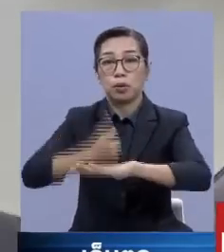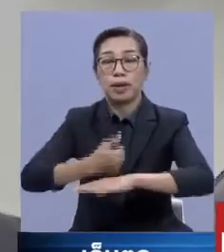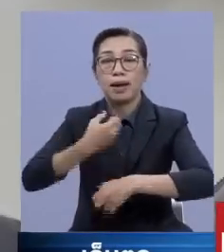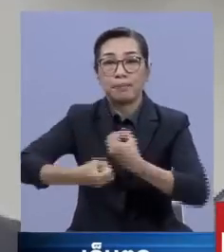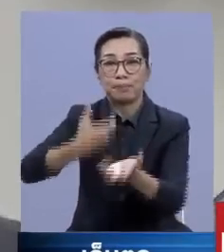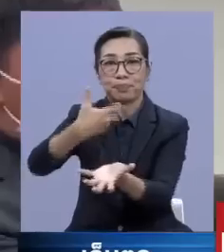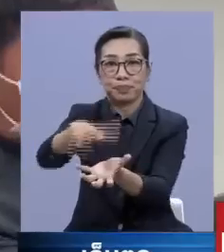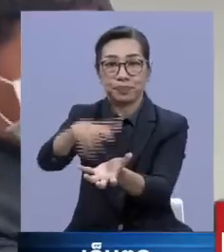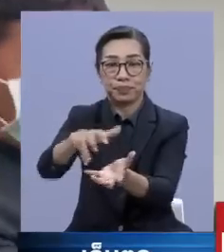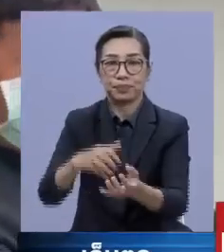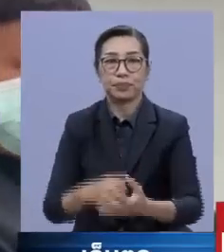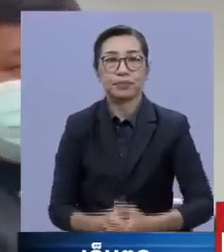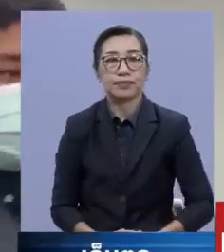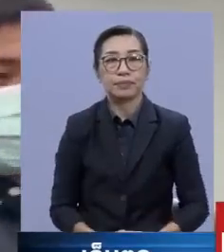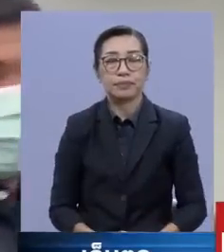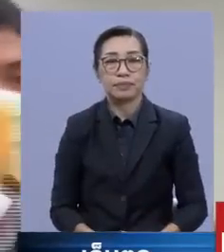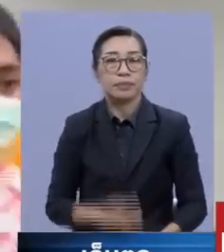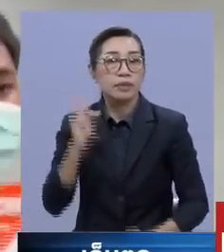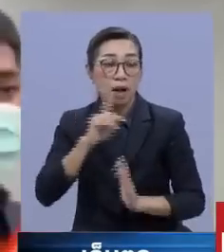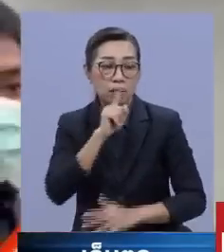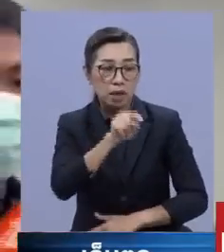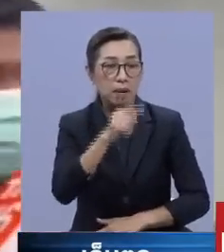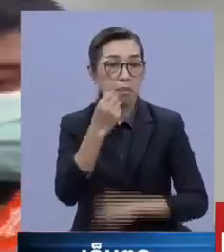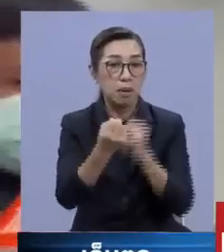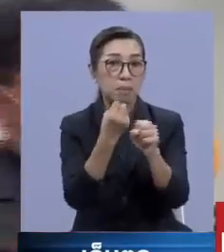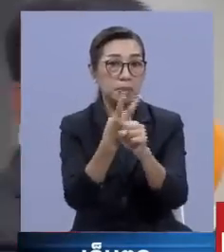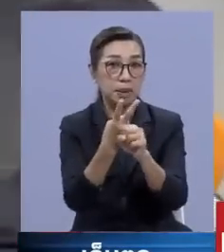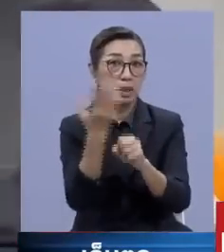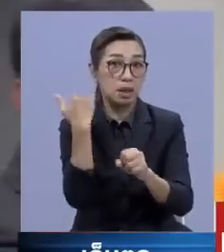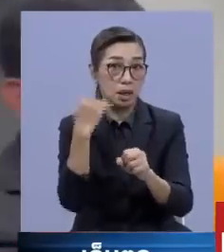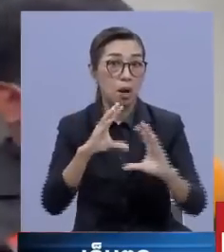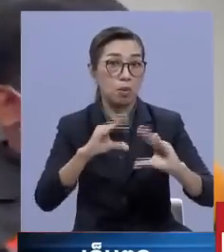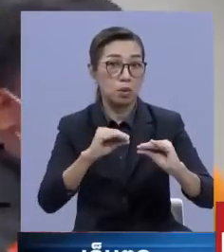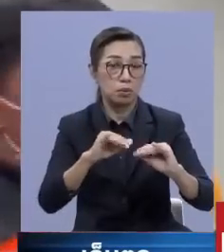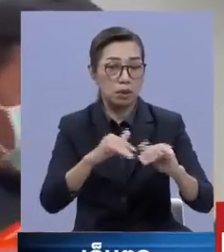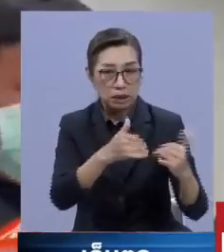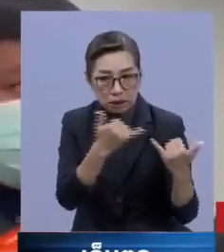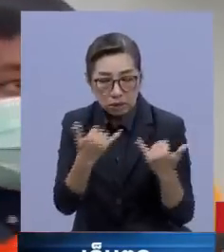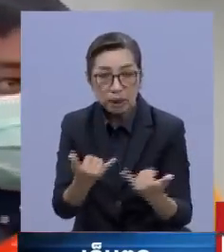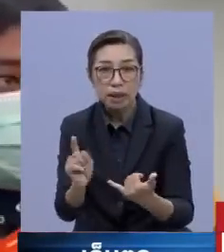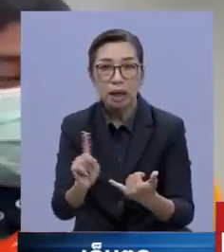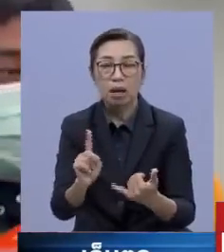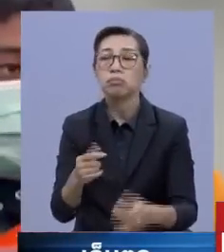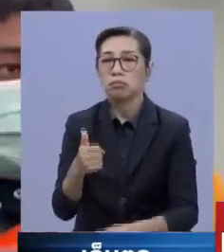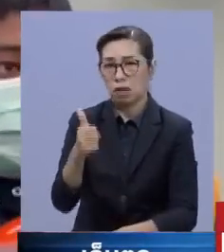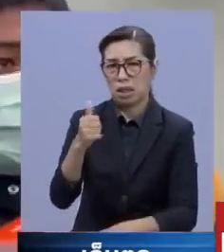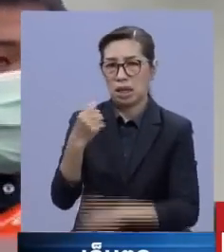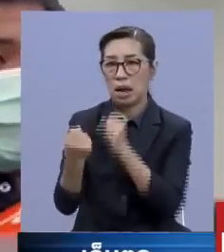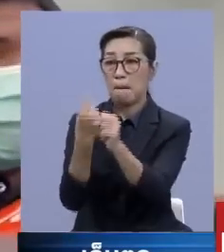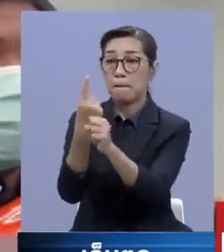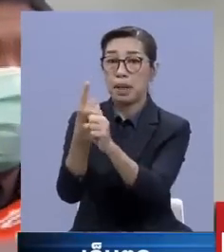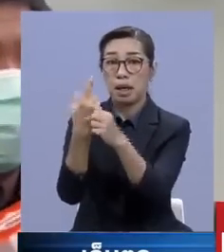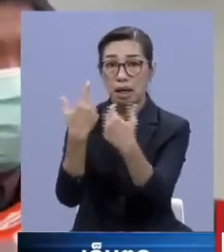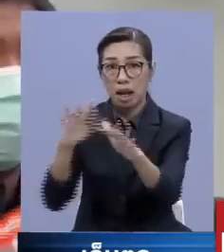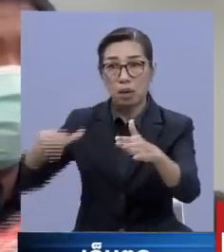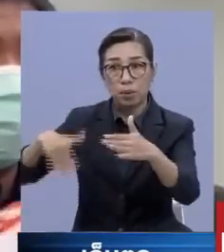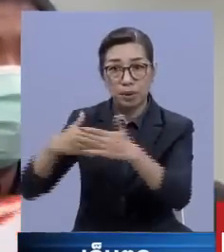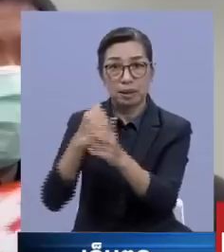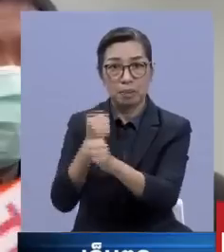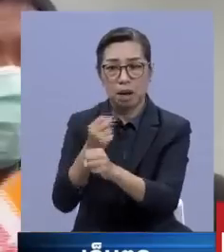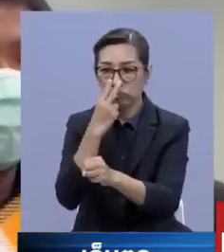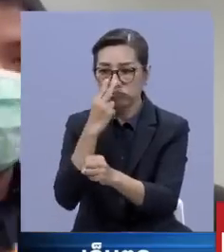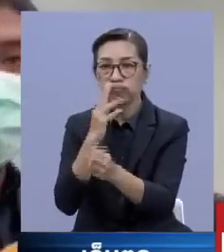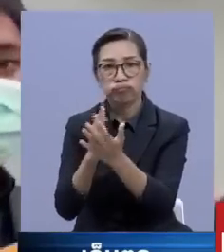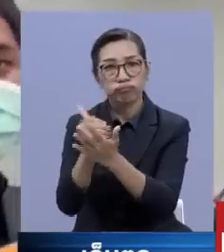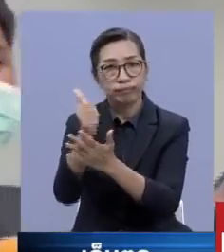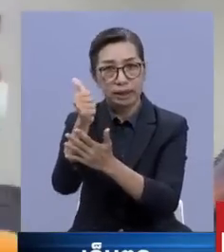ค่ะ ได้ในรอบปีที่2ค่ะที่ประชุมสภากทมก ันก็ดีครับก็1ปีผ่านไปเนาะแล้วก็เริ่มก็ผมว่างานต่